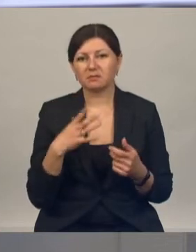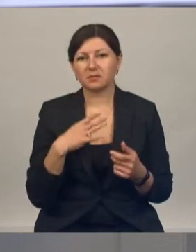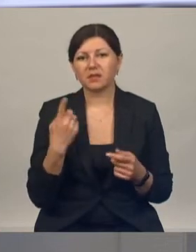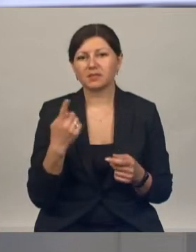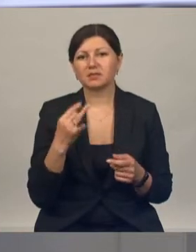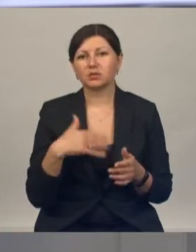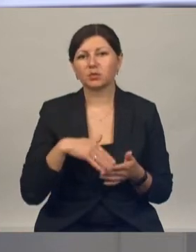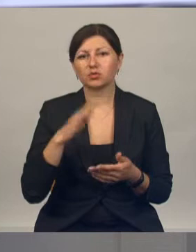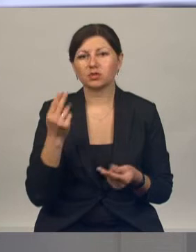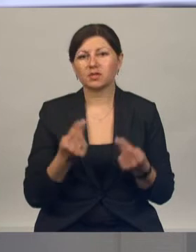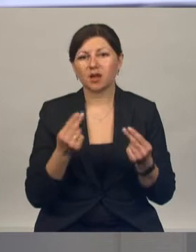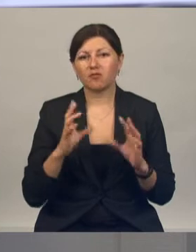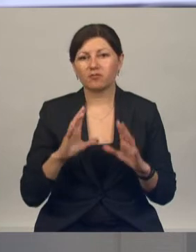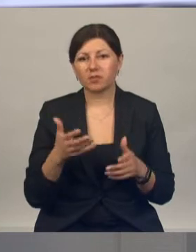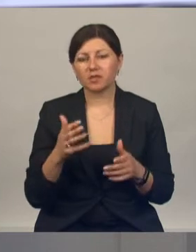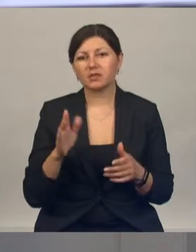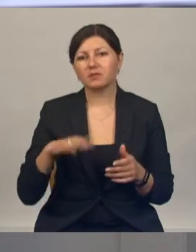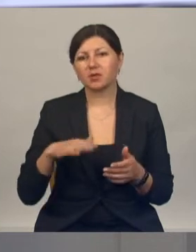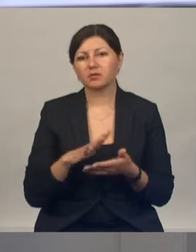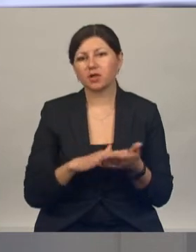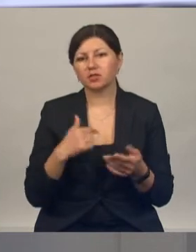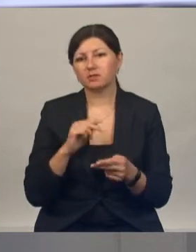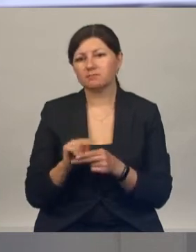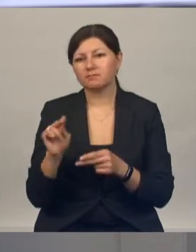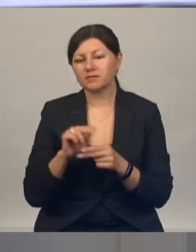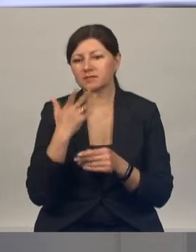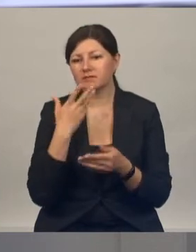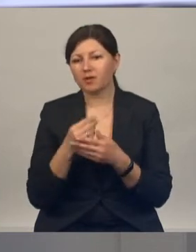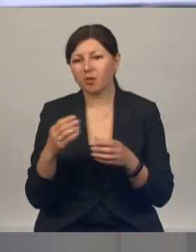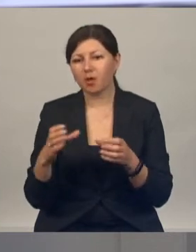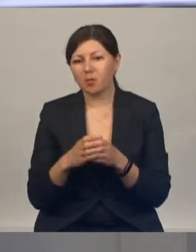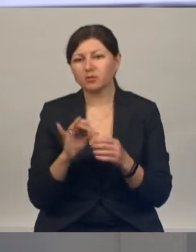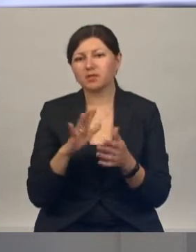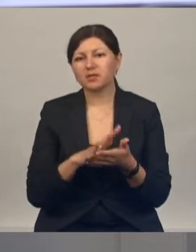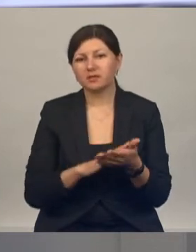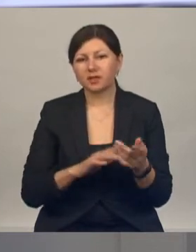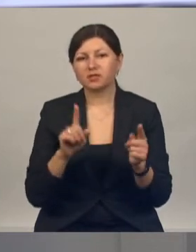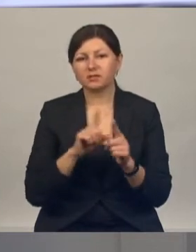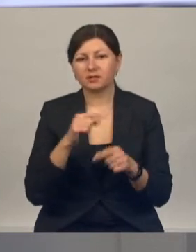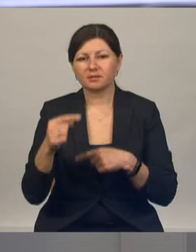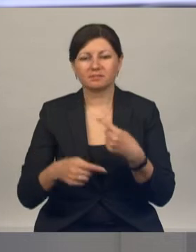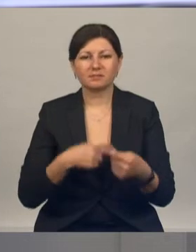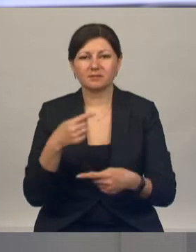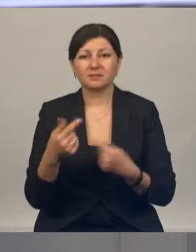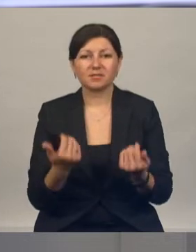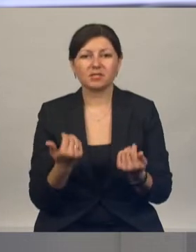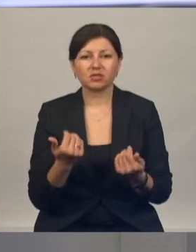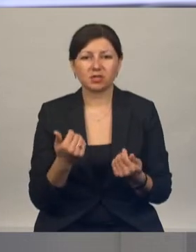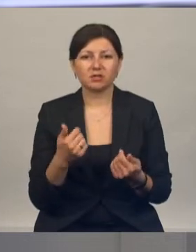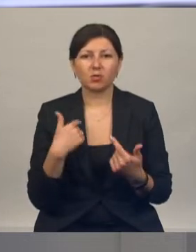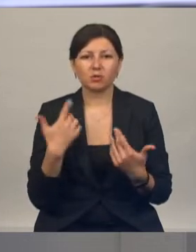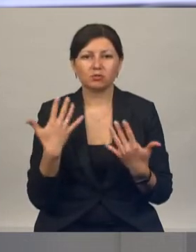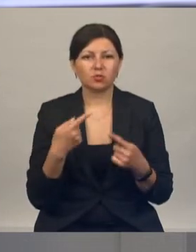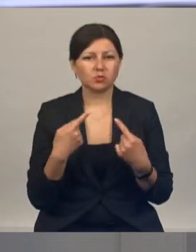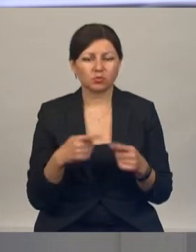из лучших игроков в мире, и потом я тренировал свою команду. И дальше вот так вот шло такое вот преемственность. Вот, сейчас же мы вышли на